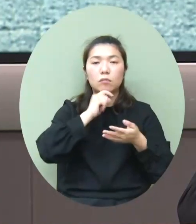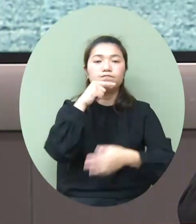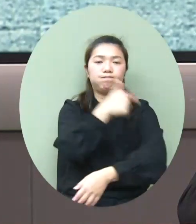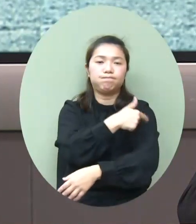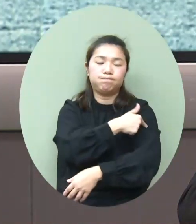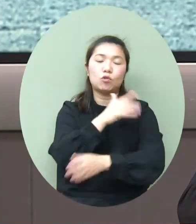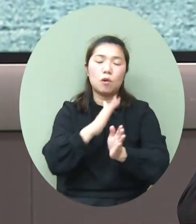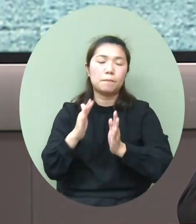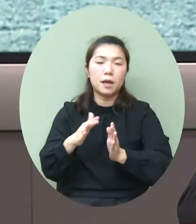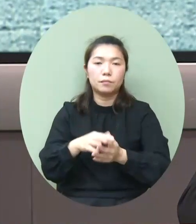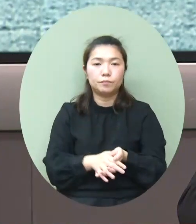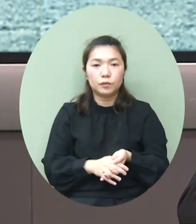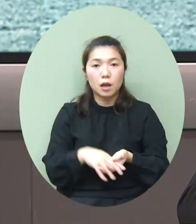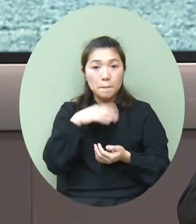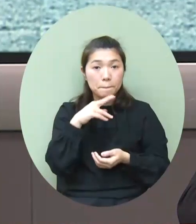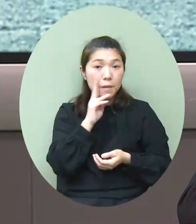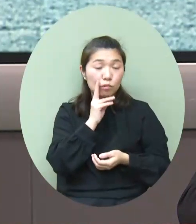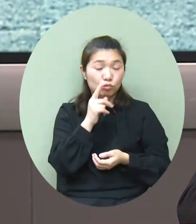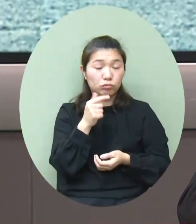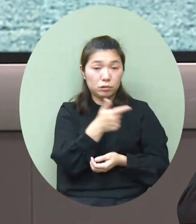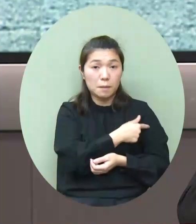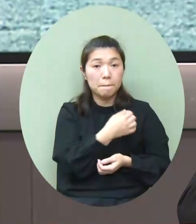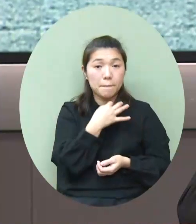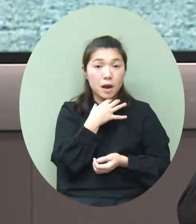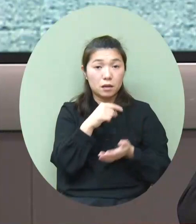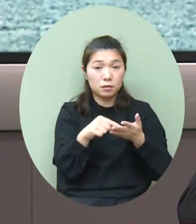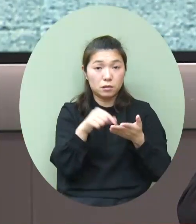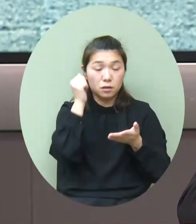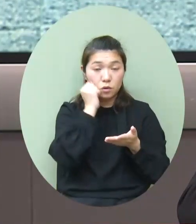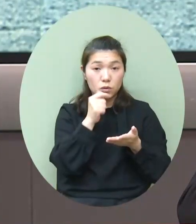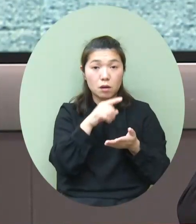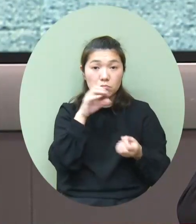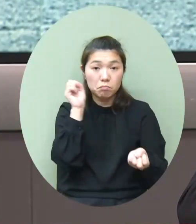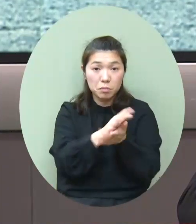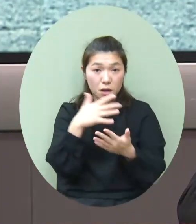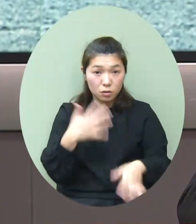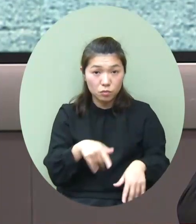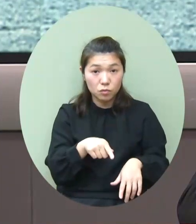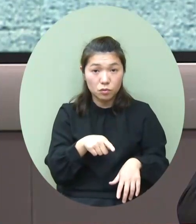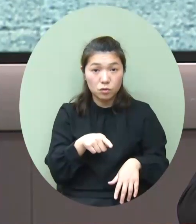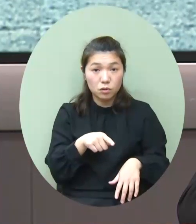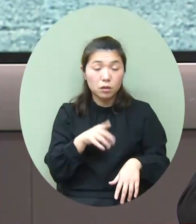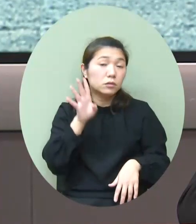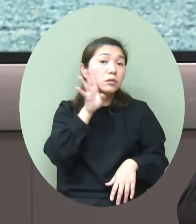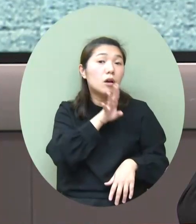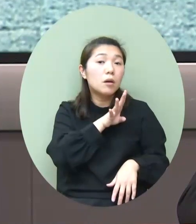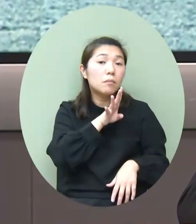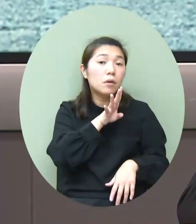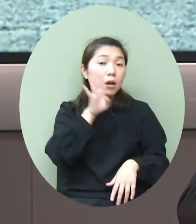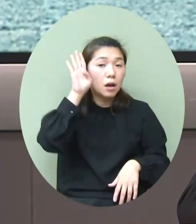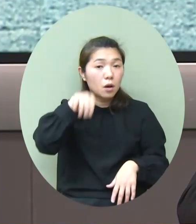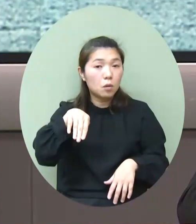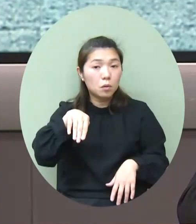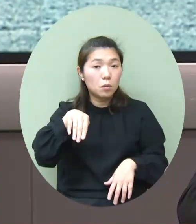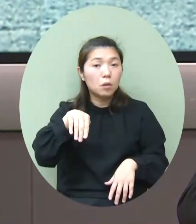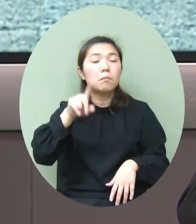能够日后完成接种疫苗。如果未曾接种疫苗的院友感染的话，4个星期之